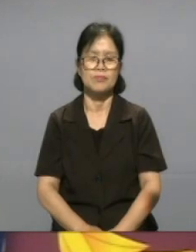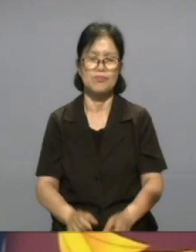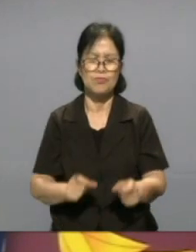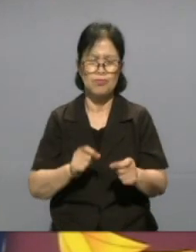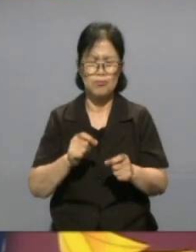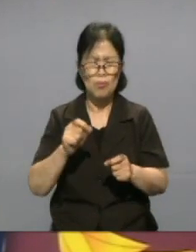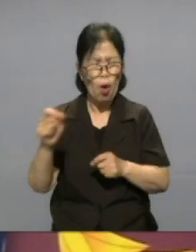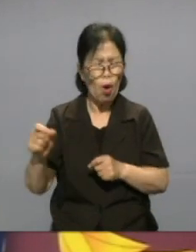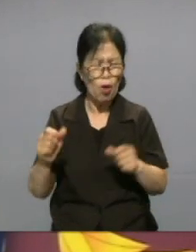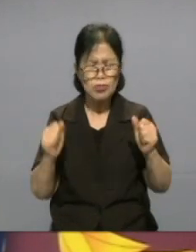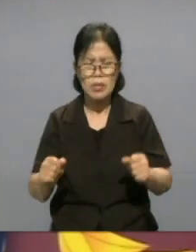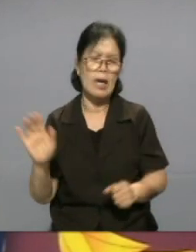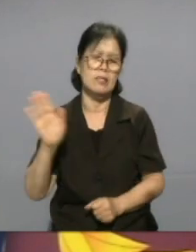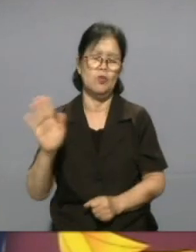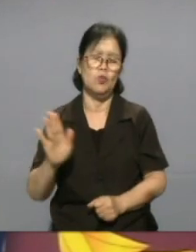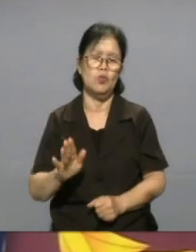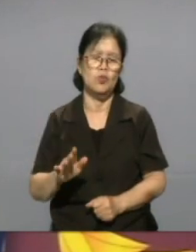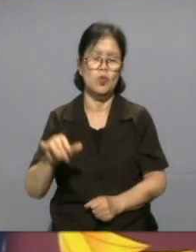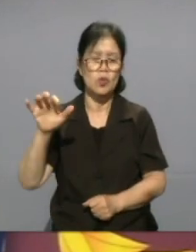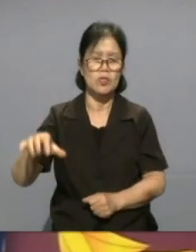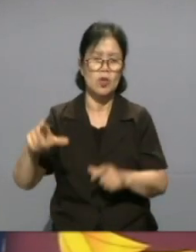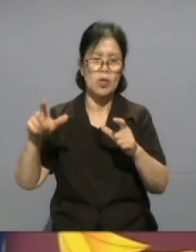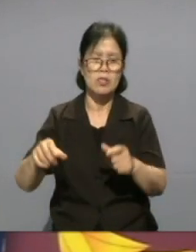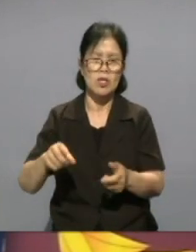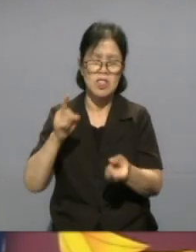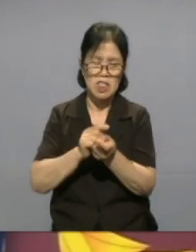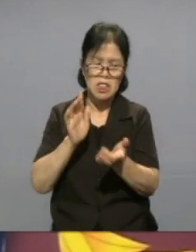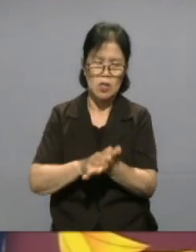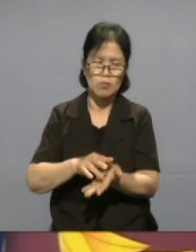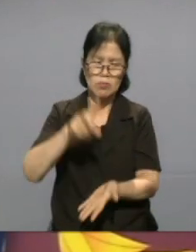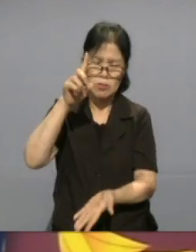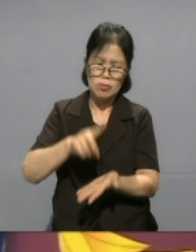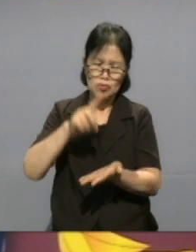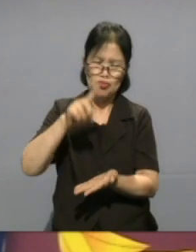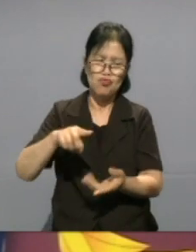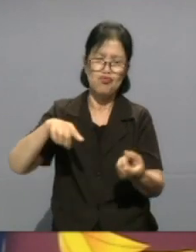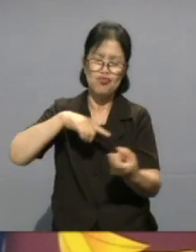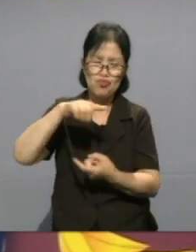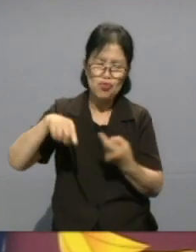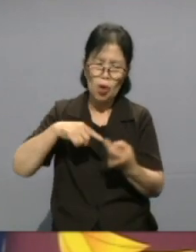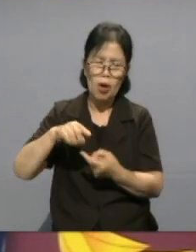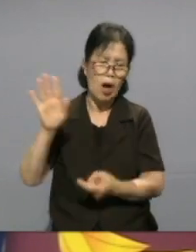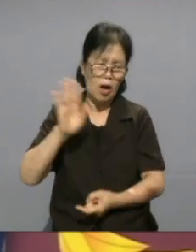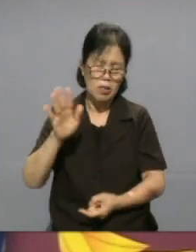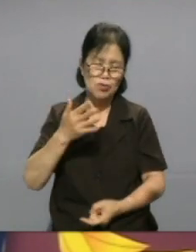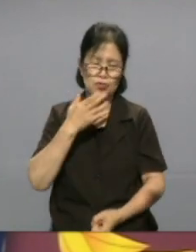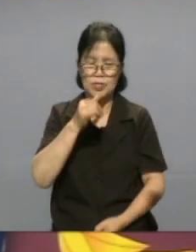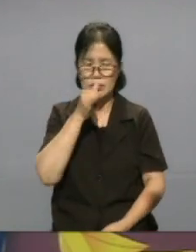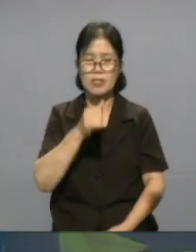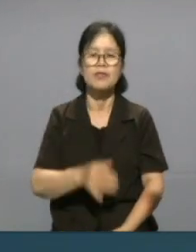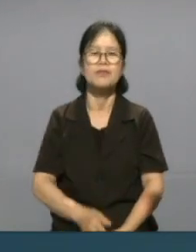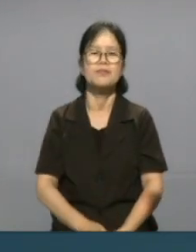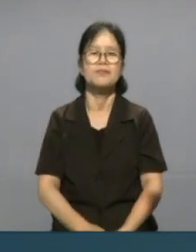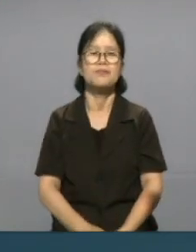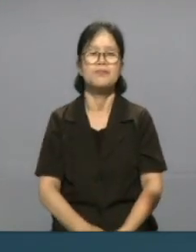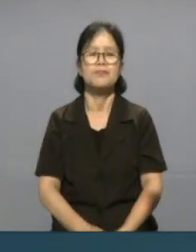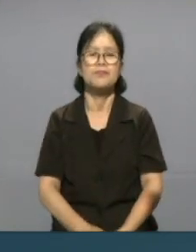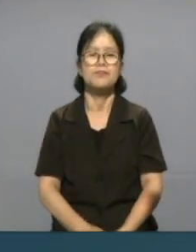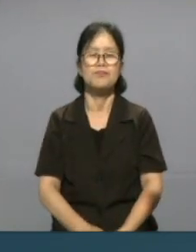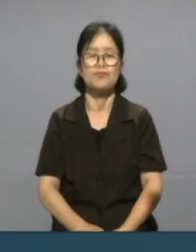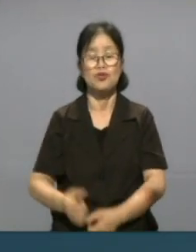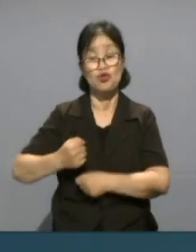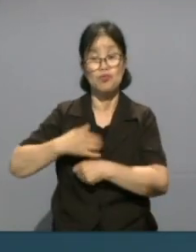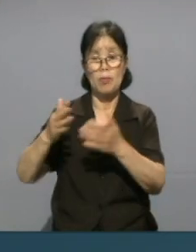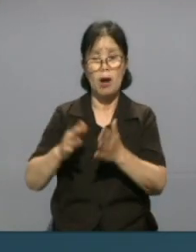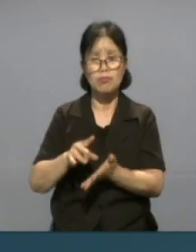영구적인 시설이 아닐 수도 있고 또 그쪽 지역에서 직접 드론이 운영되거나 그러지도 않을 수 있기 때문에